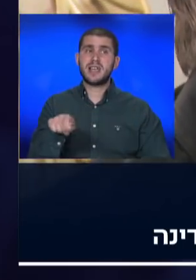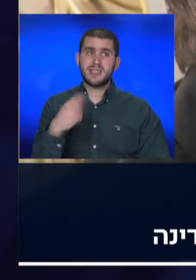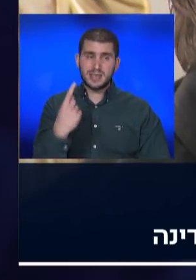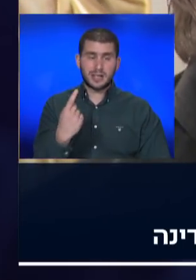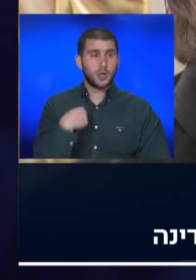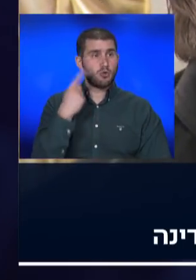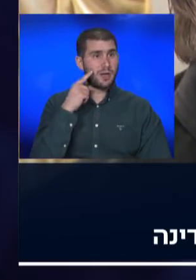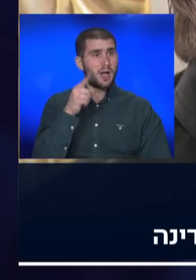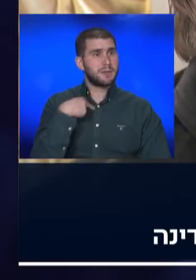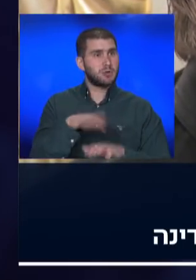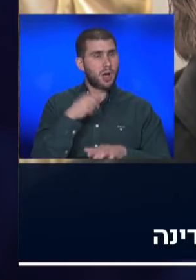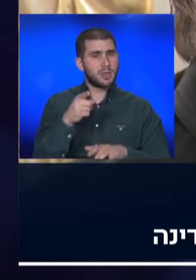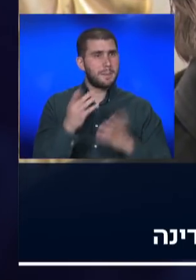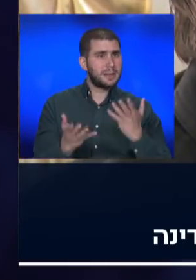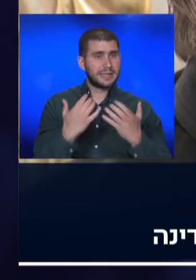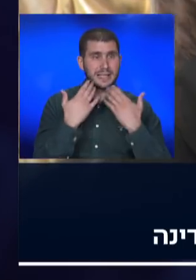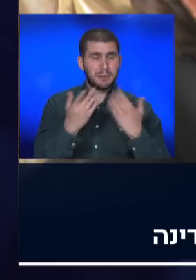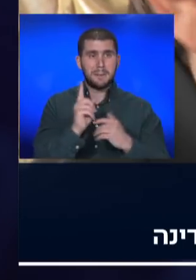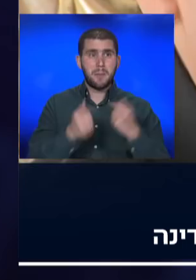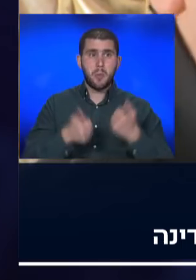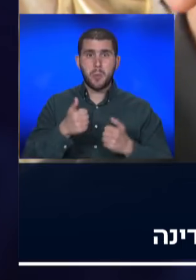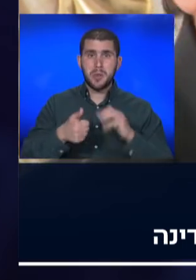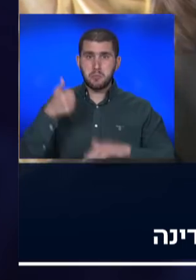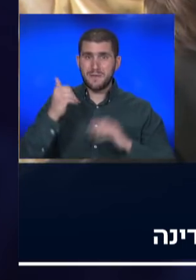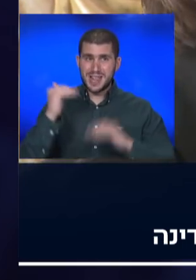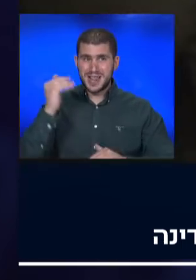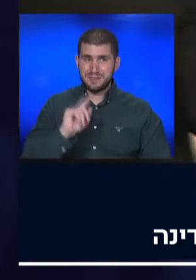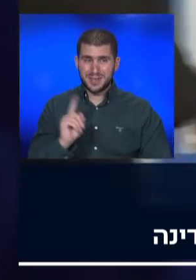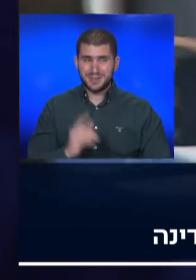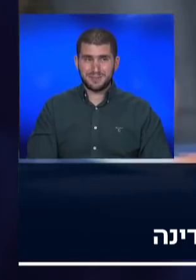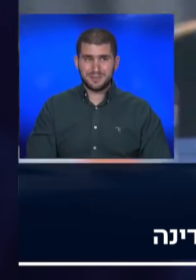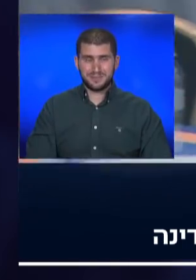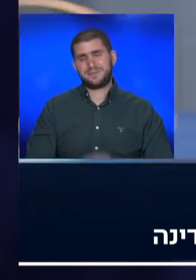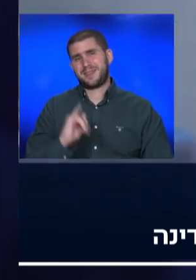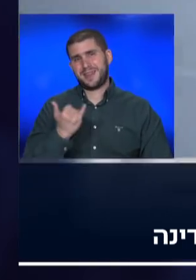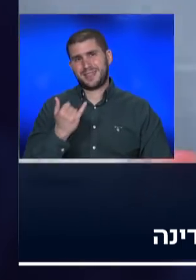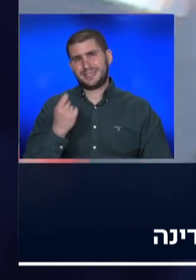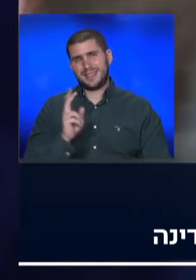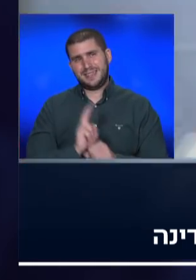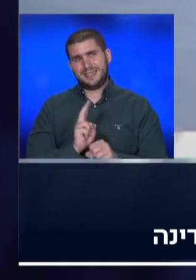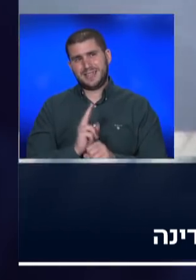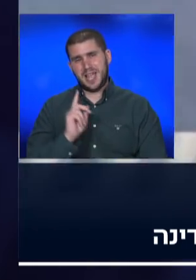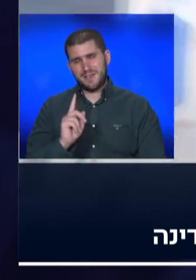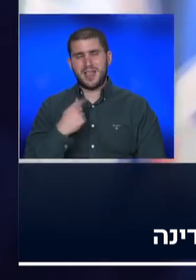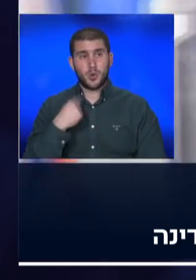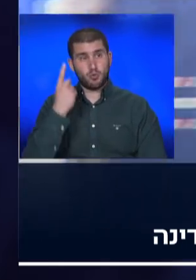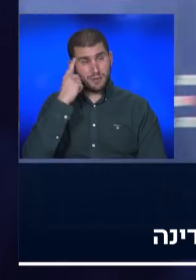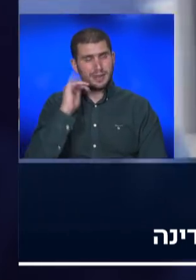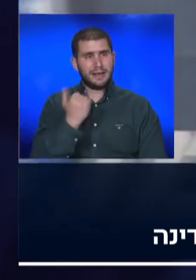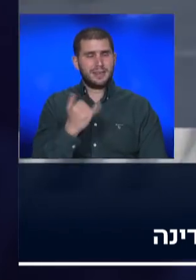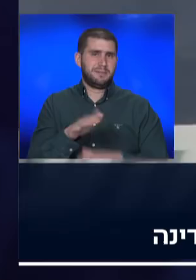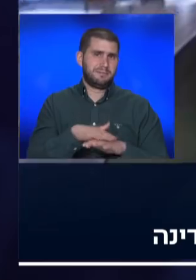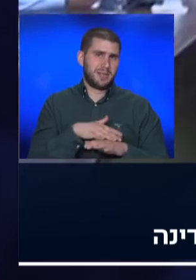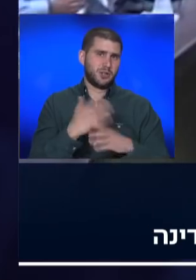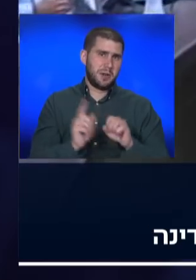מהסס לספר לנו מי המועמד המוביל, מיכאל. כן, אני קצת נזהר, אבל אני חושב שזה נראה, לפחות בשלב הזה, מאוד מאוד